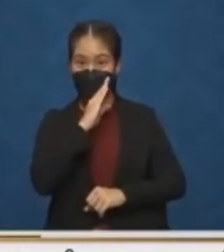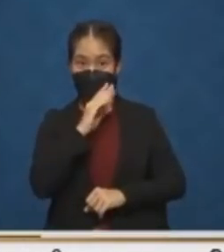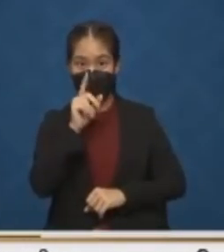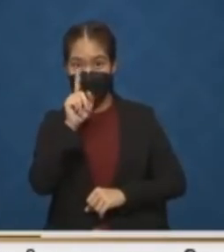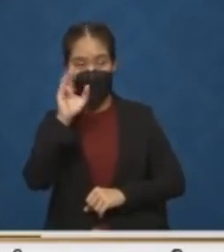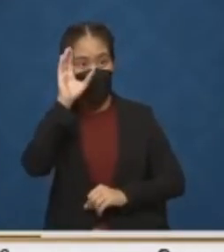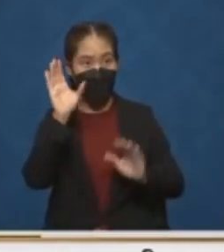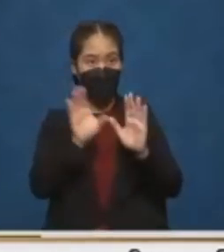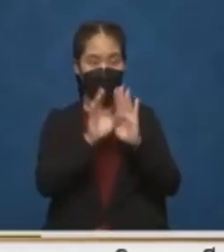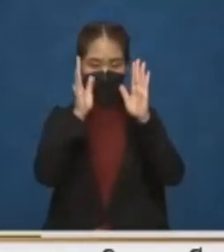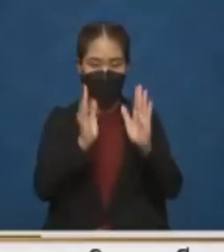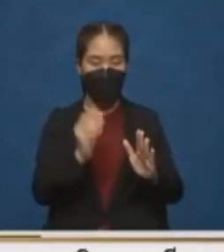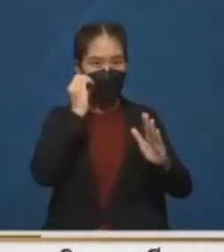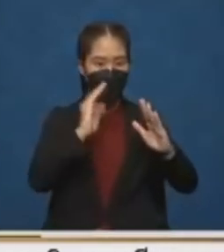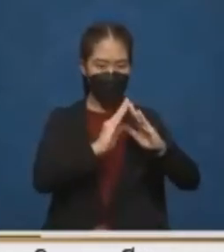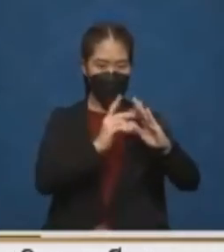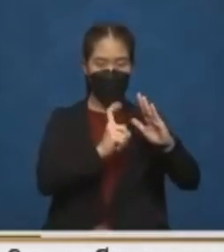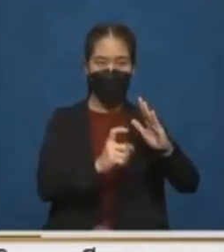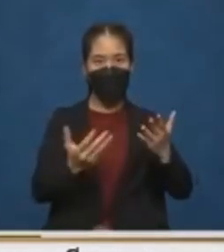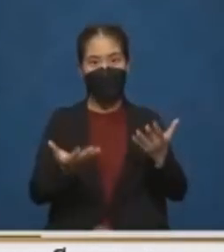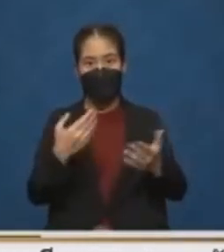นน แม่ตายพอมลูกในท้อง